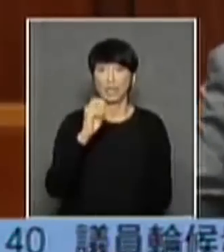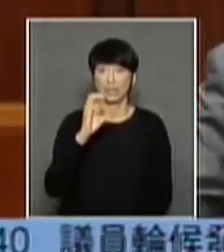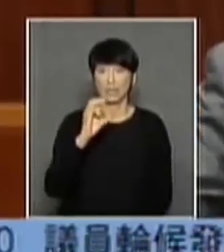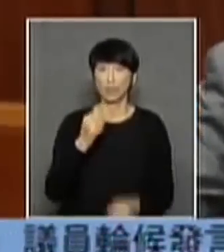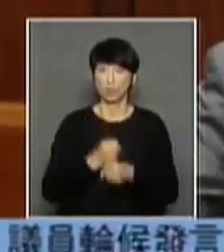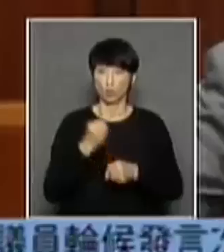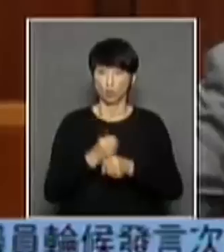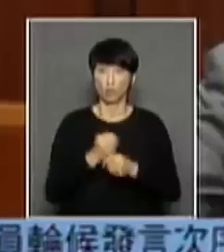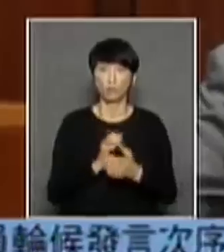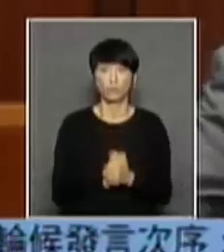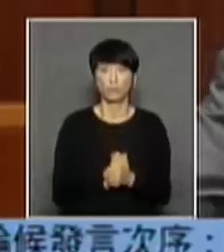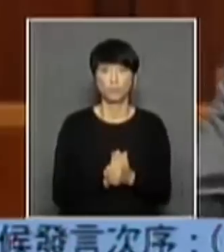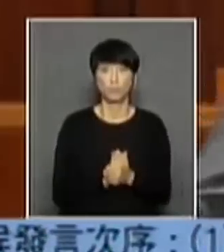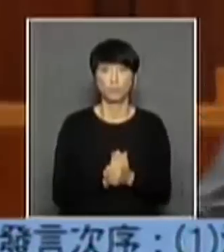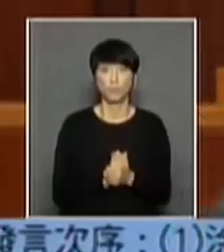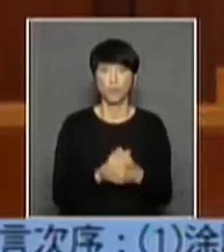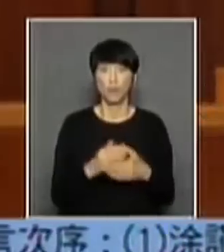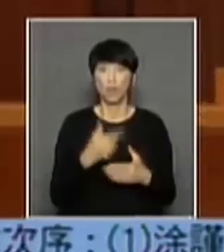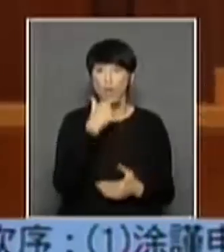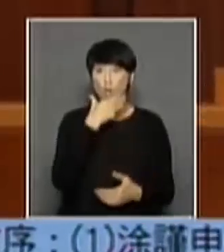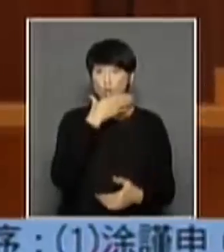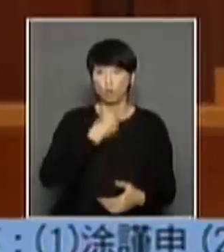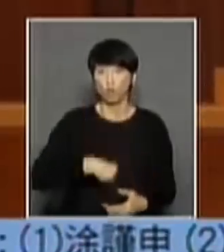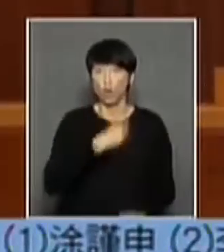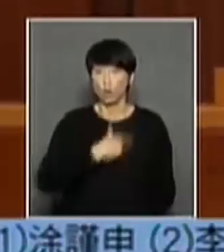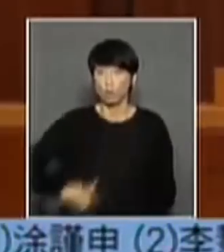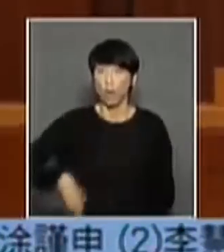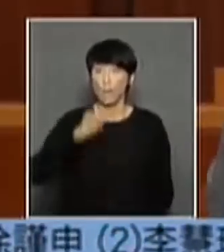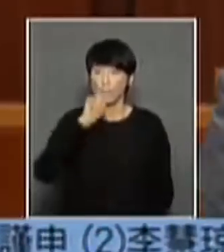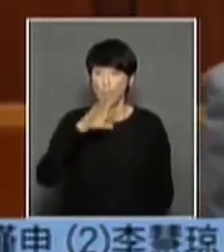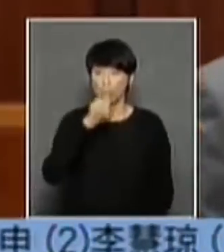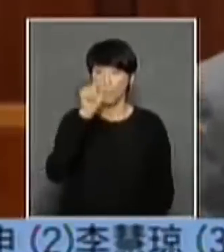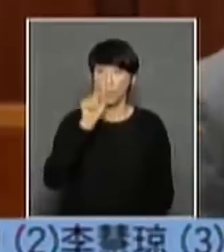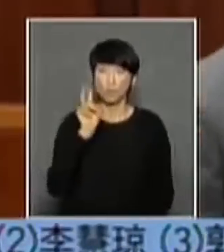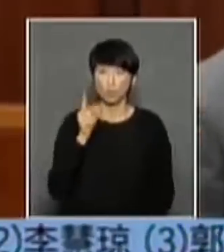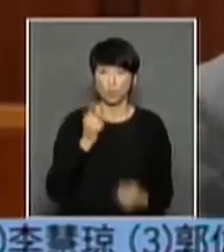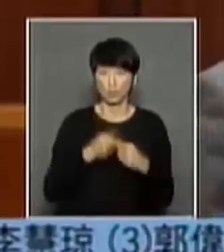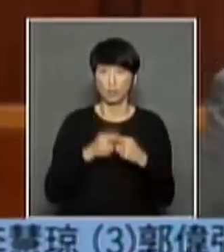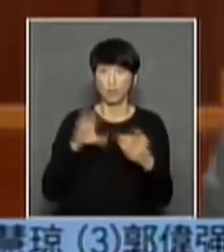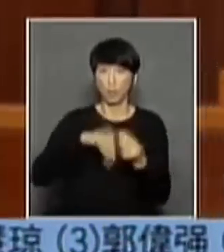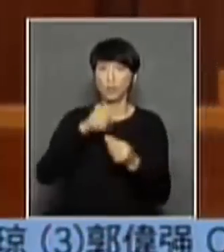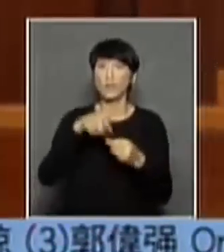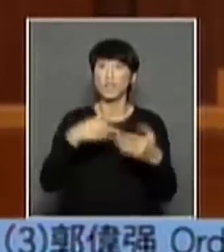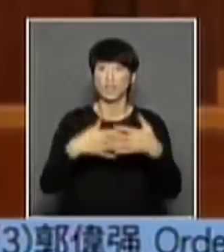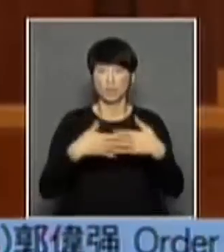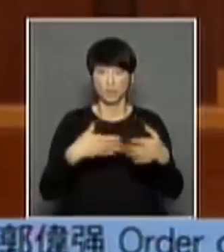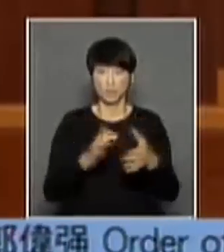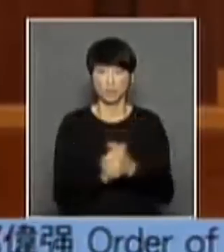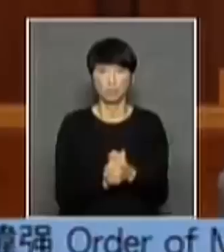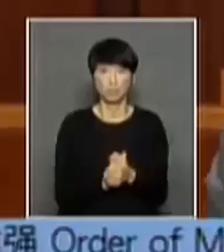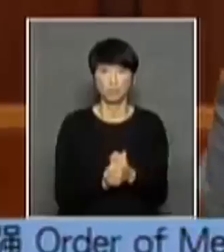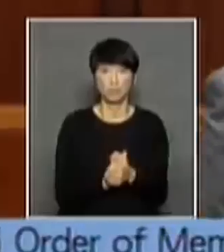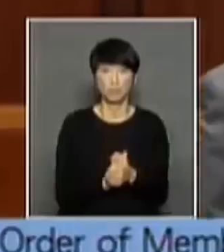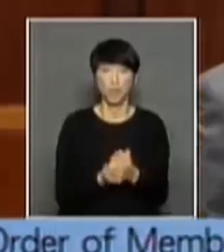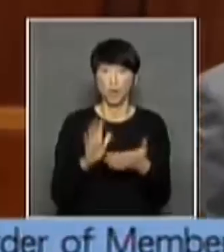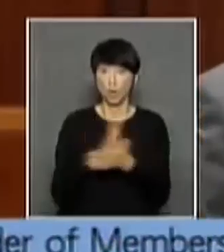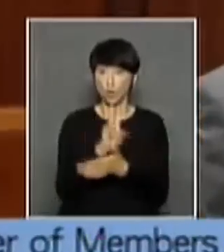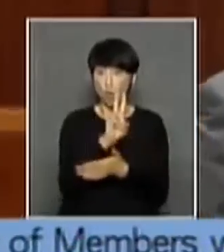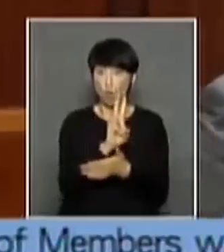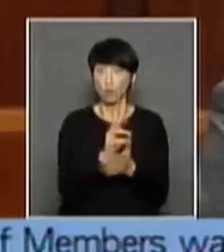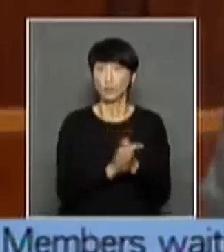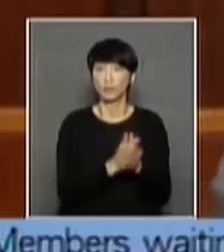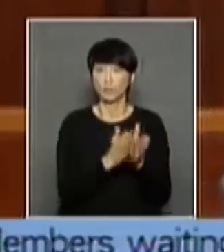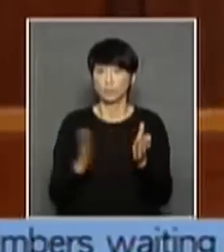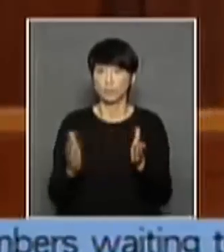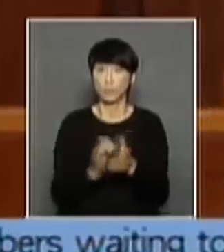作。杨岳桥议员刚才问的问题，如果他真的关心这件事的话，过去两年我特区